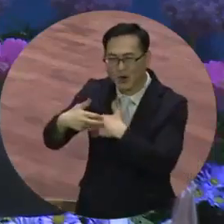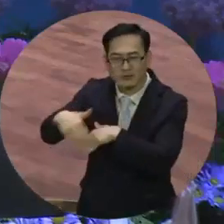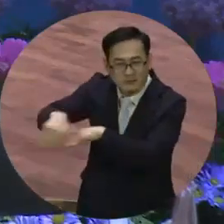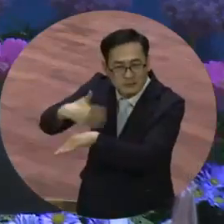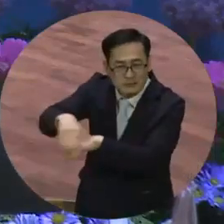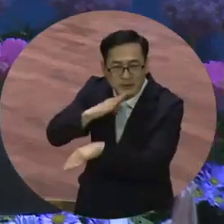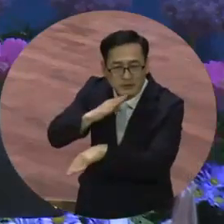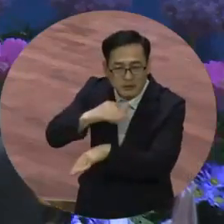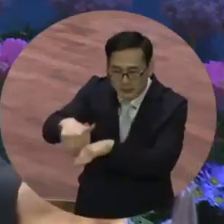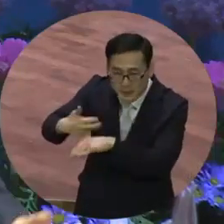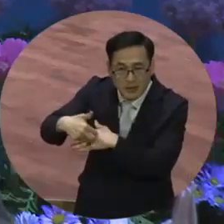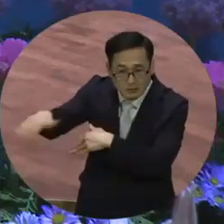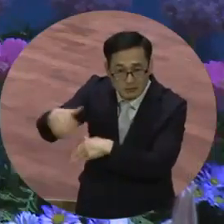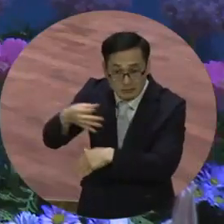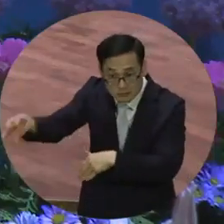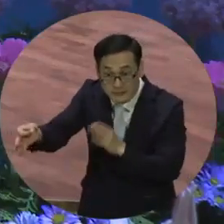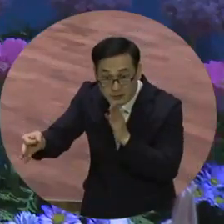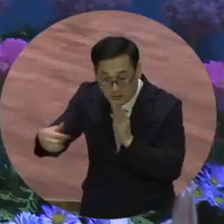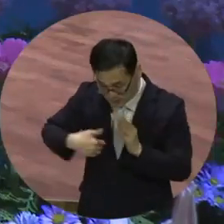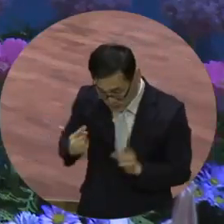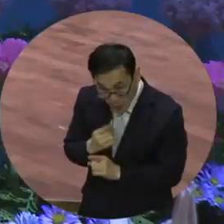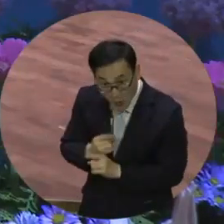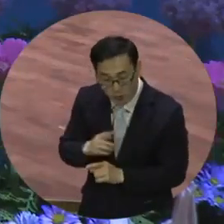자식들은 도저히 이해가 안 되는